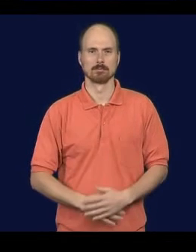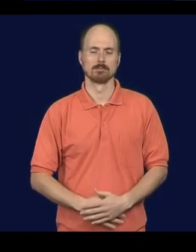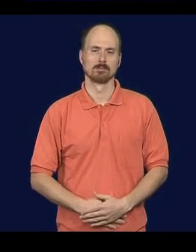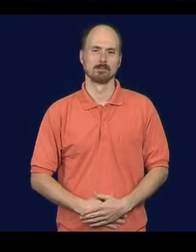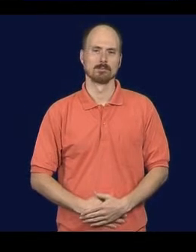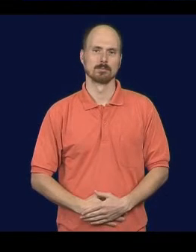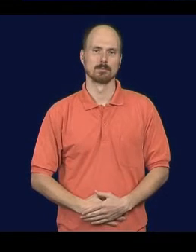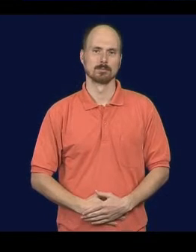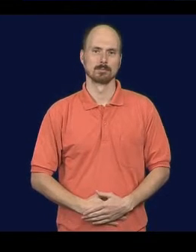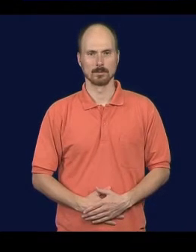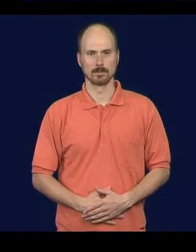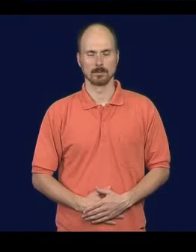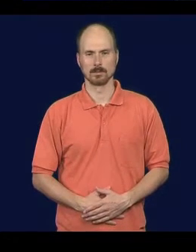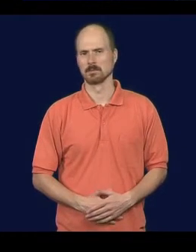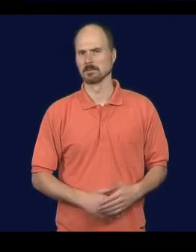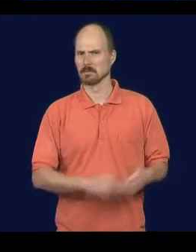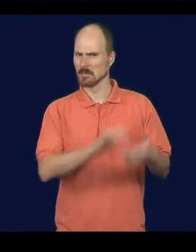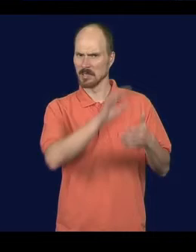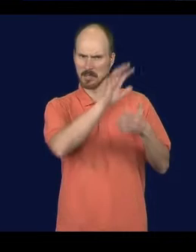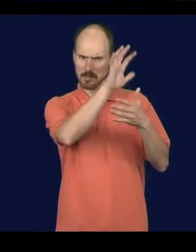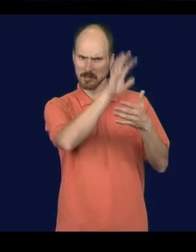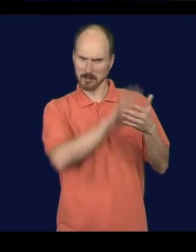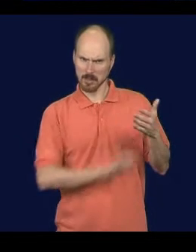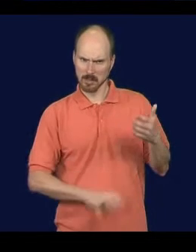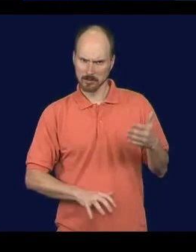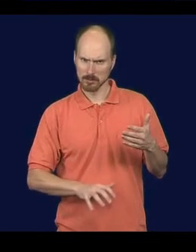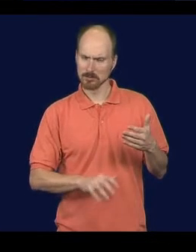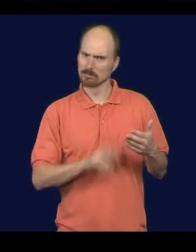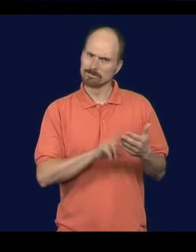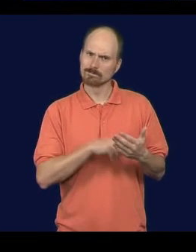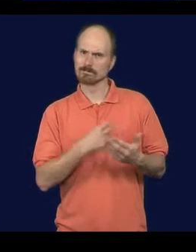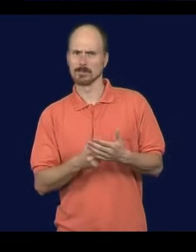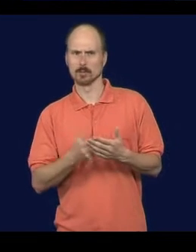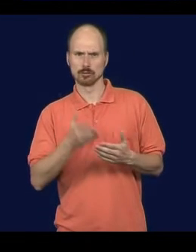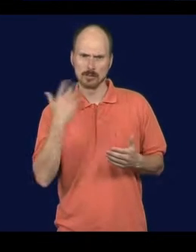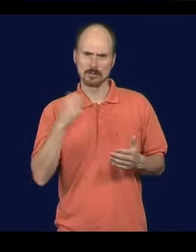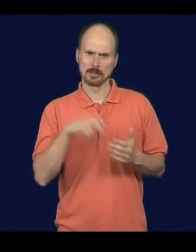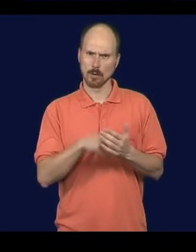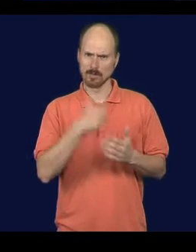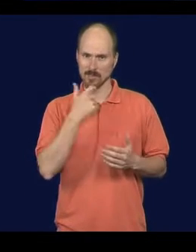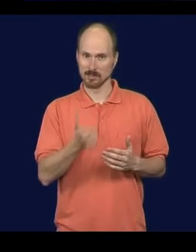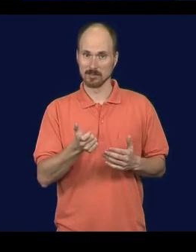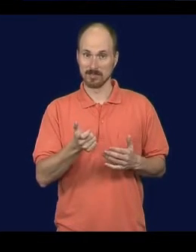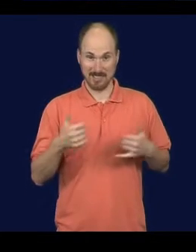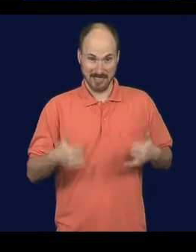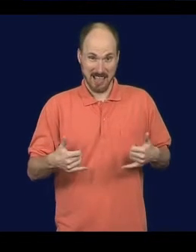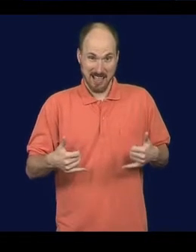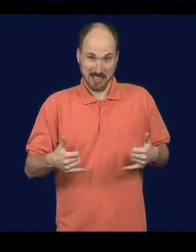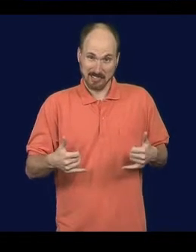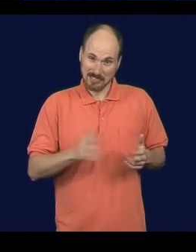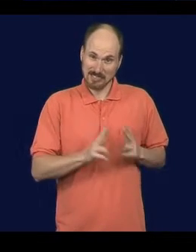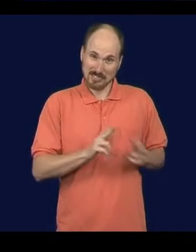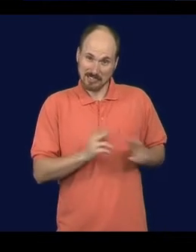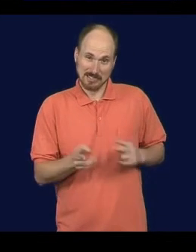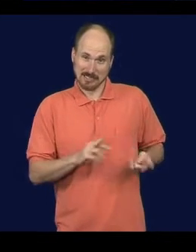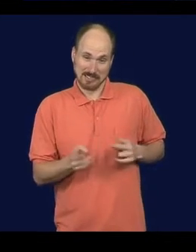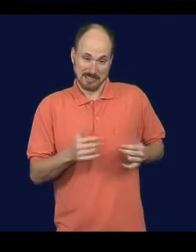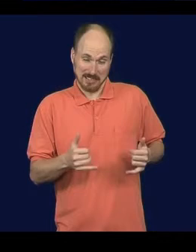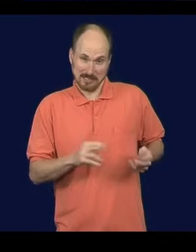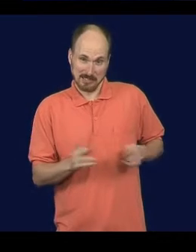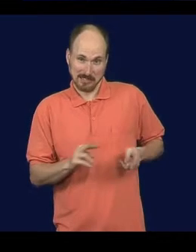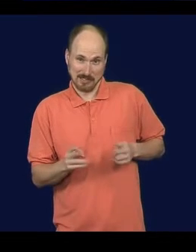znovu vypočítání trasy, a aplikace automaticky vloží tu překážku do